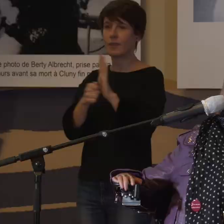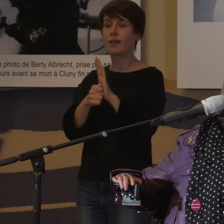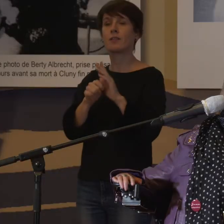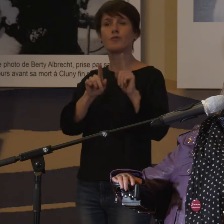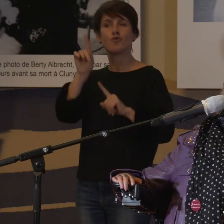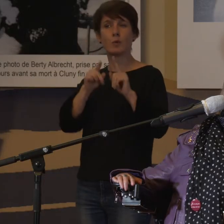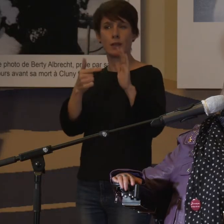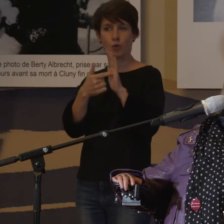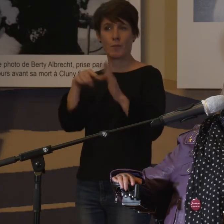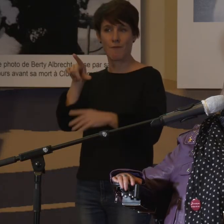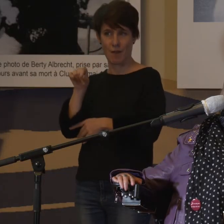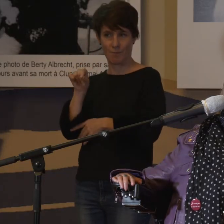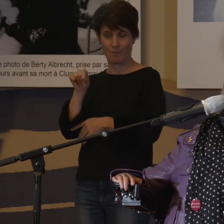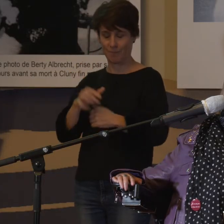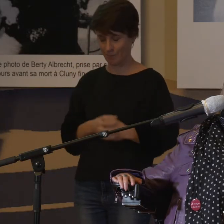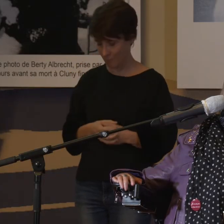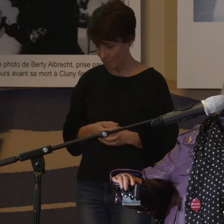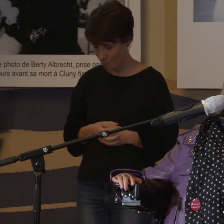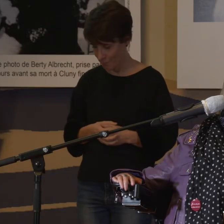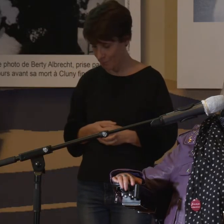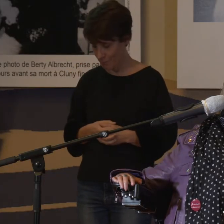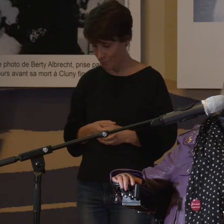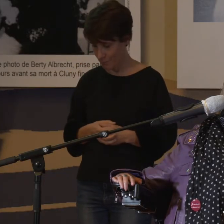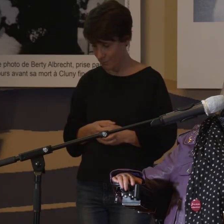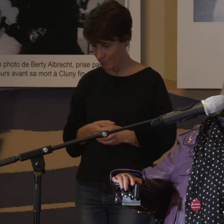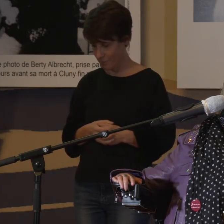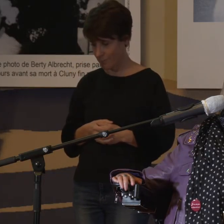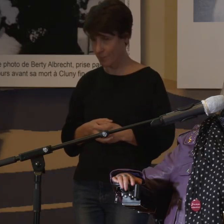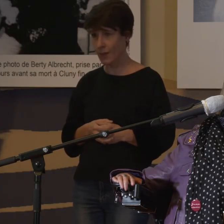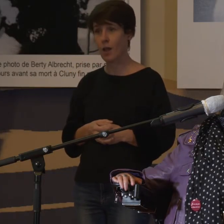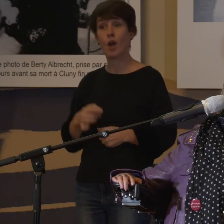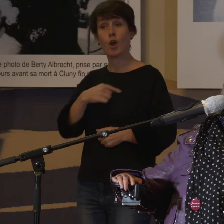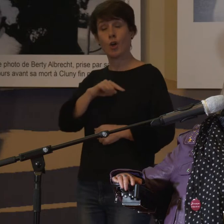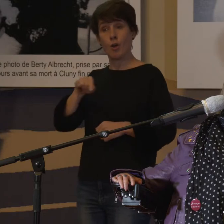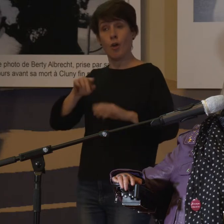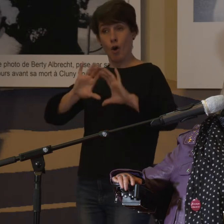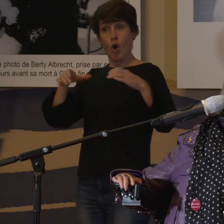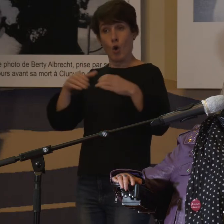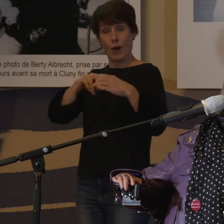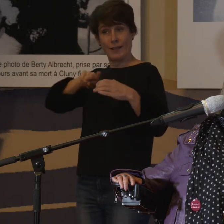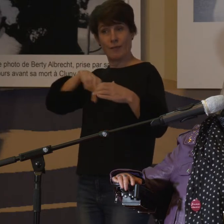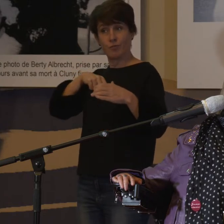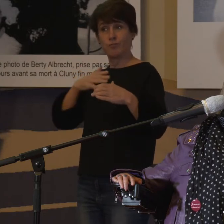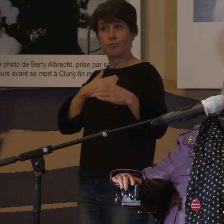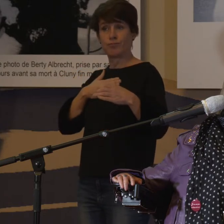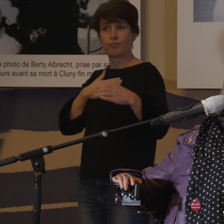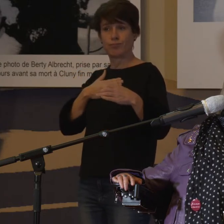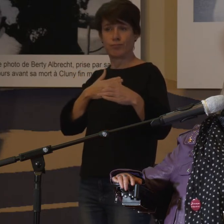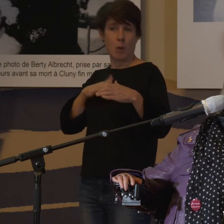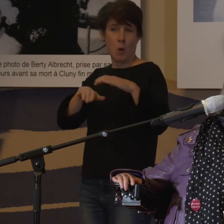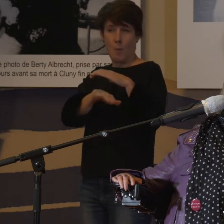2020. Alors notre collectif, il s'appuie sur 3